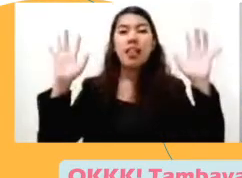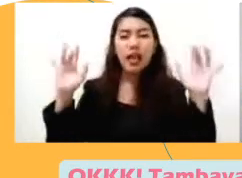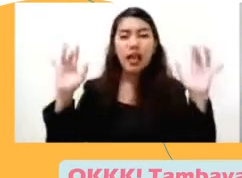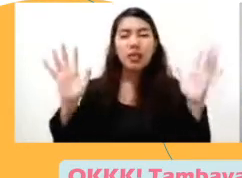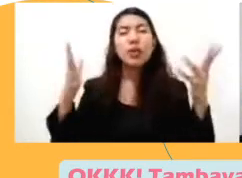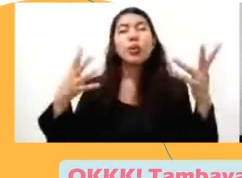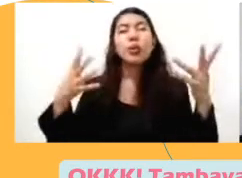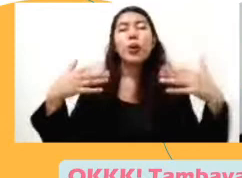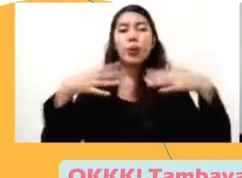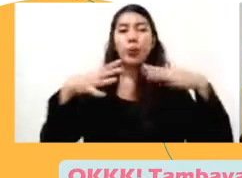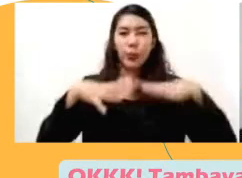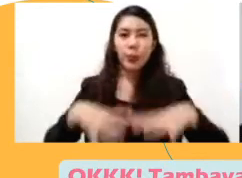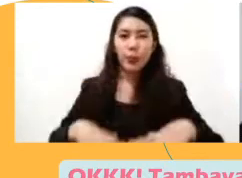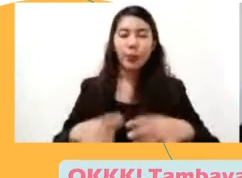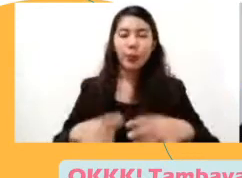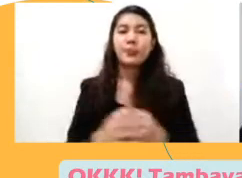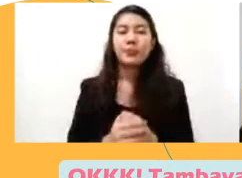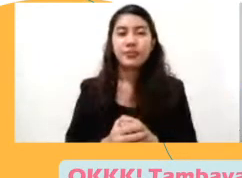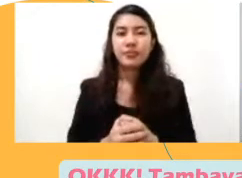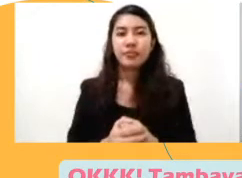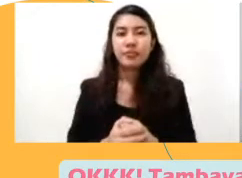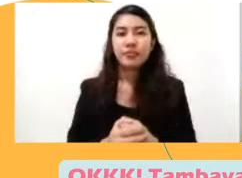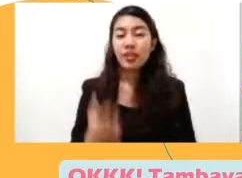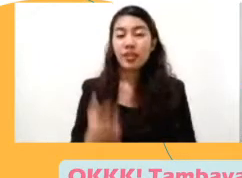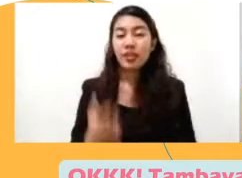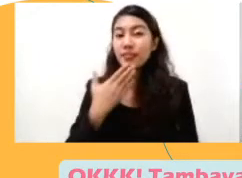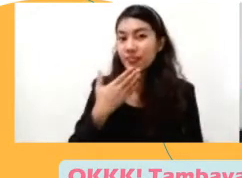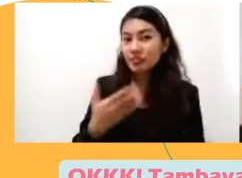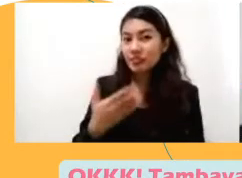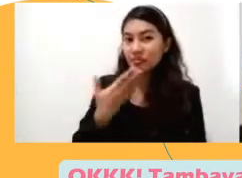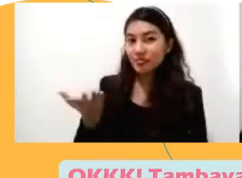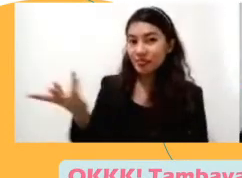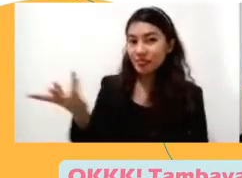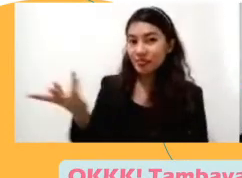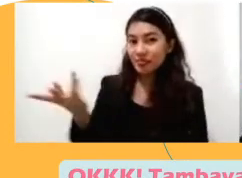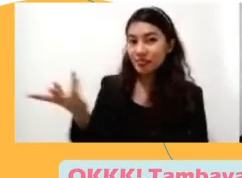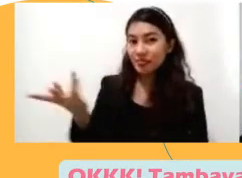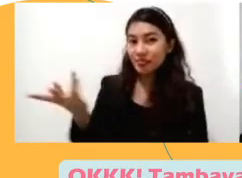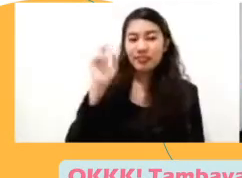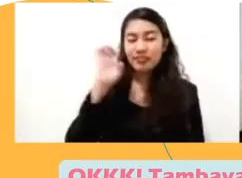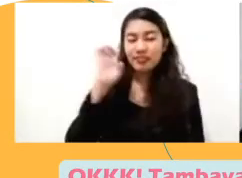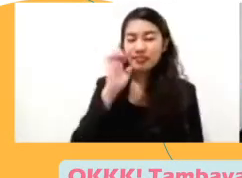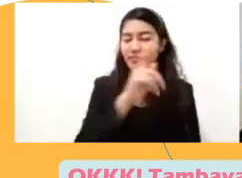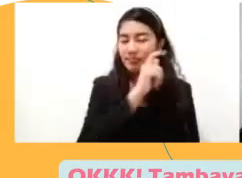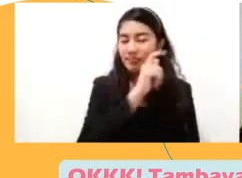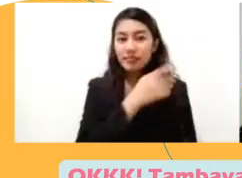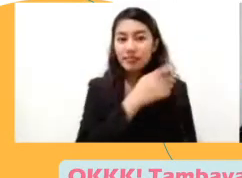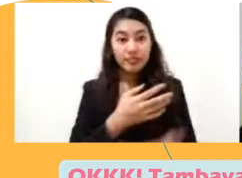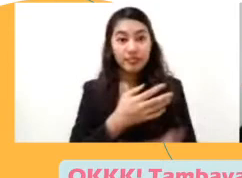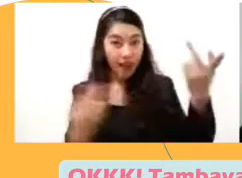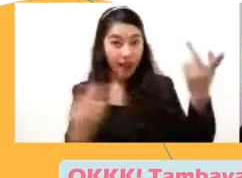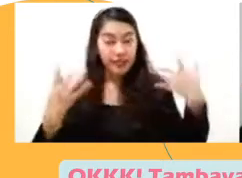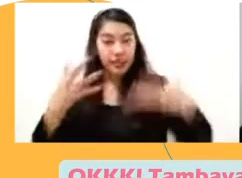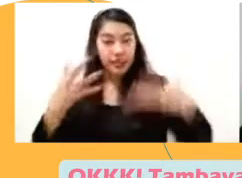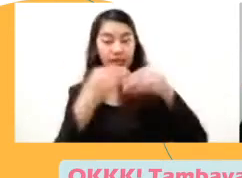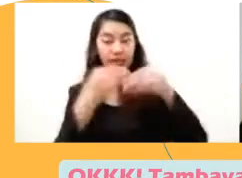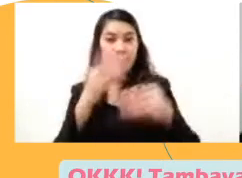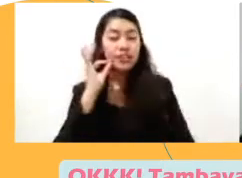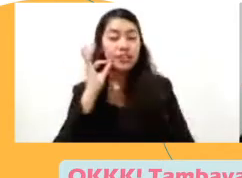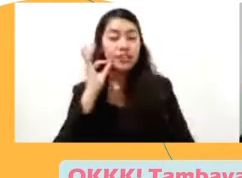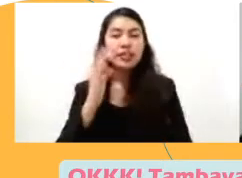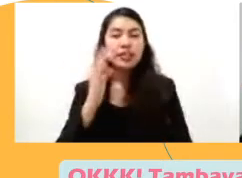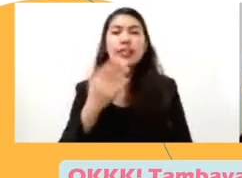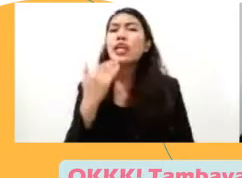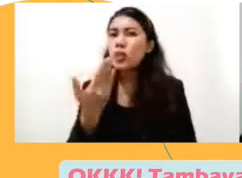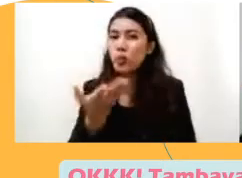Yun. Maraming salamat po kay Ate Erica at Ate Teresa. Ate Friends, may dagdag po. Ayan. Thank you, Ate Teresa